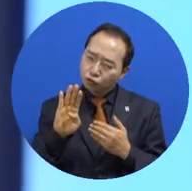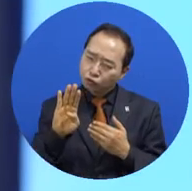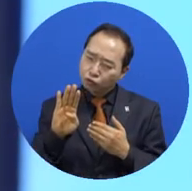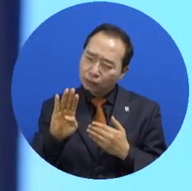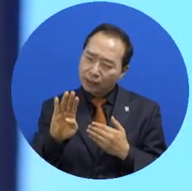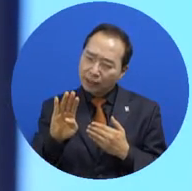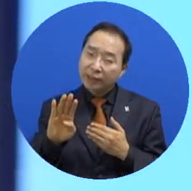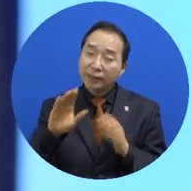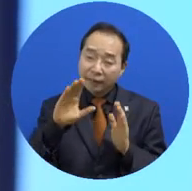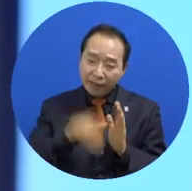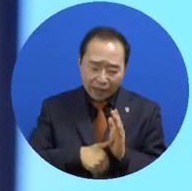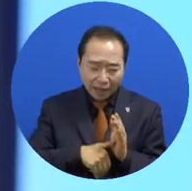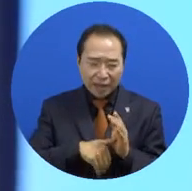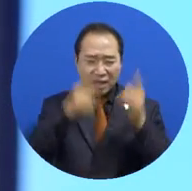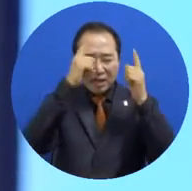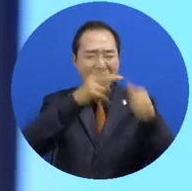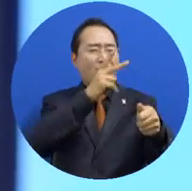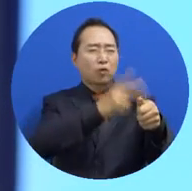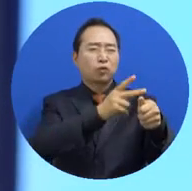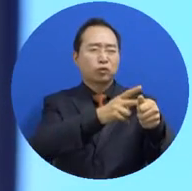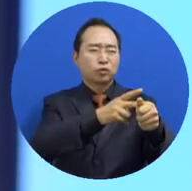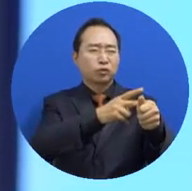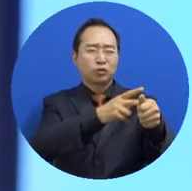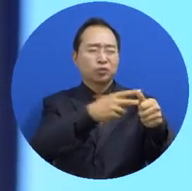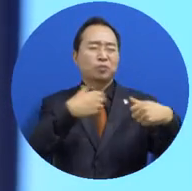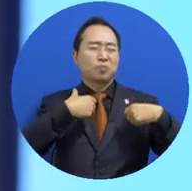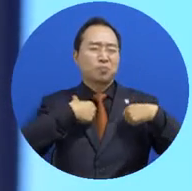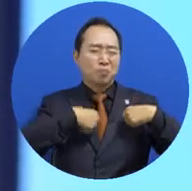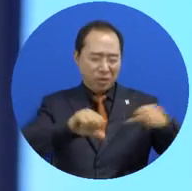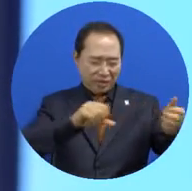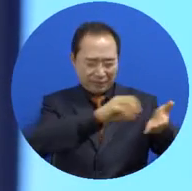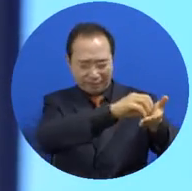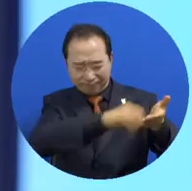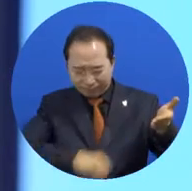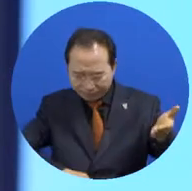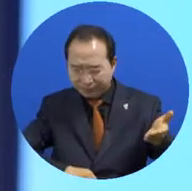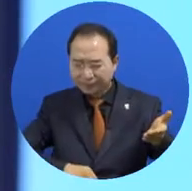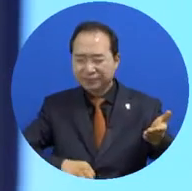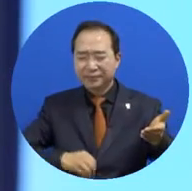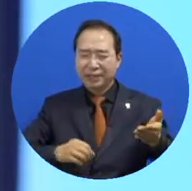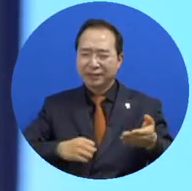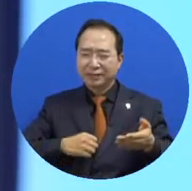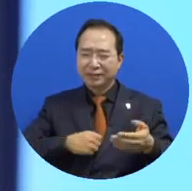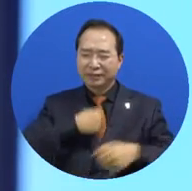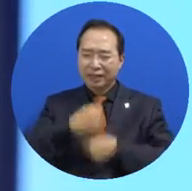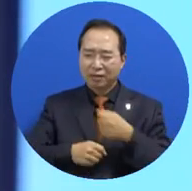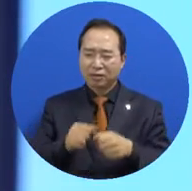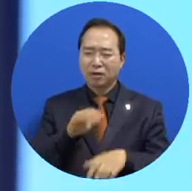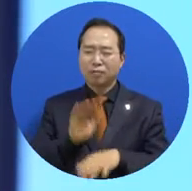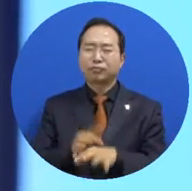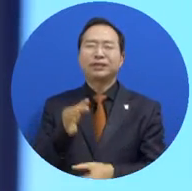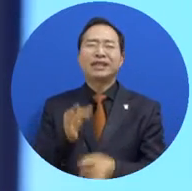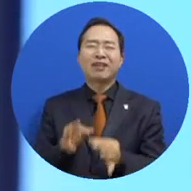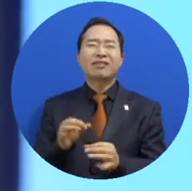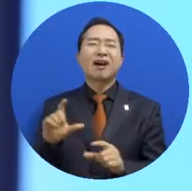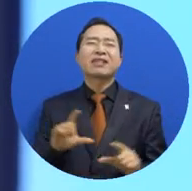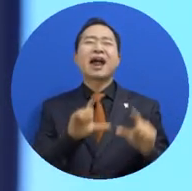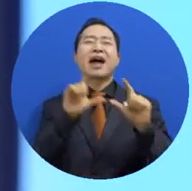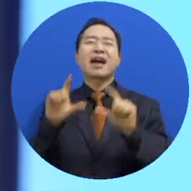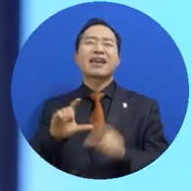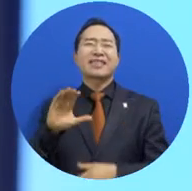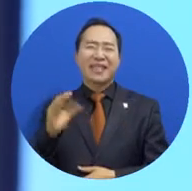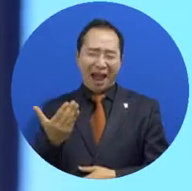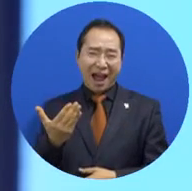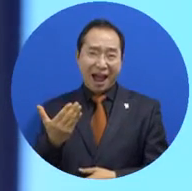이제 교수를 포기하고 그 이제 그냥 프리랜서로 살아야겠다. 예, 뭐